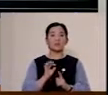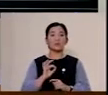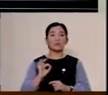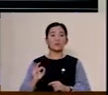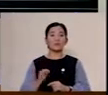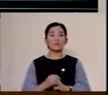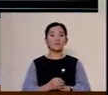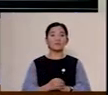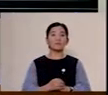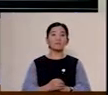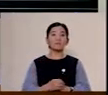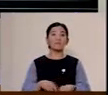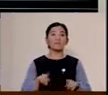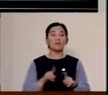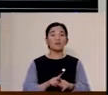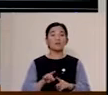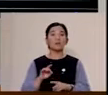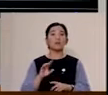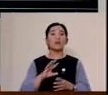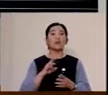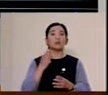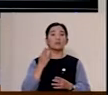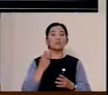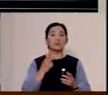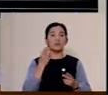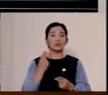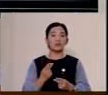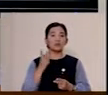нулями. Вот так мы округляем числа.